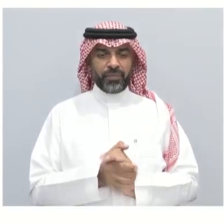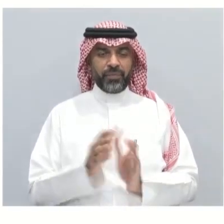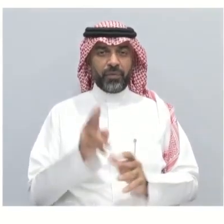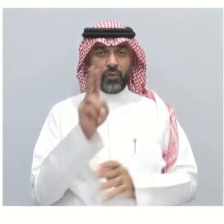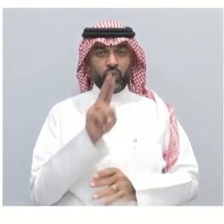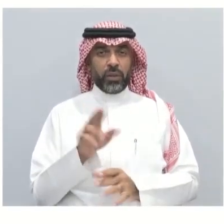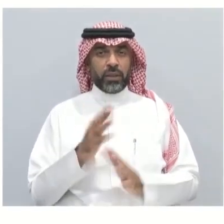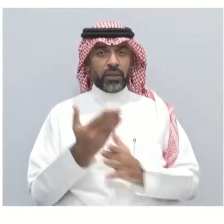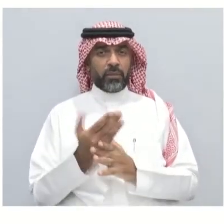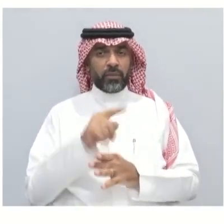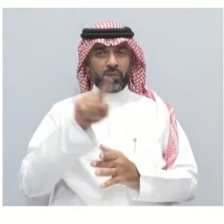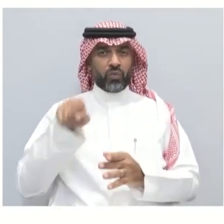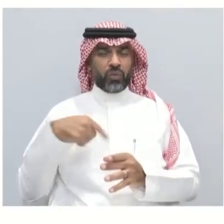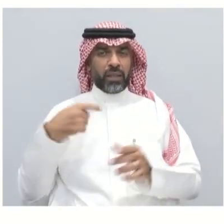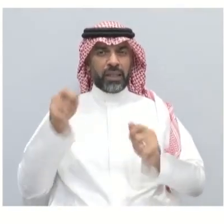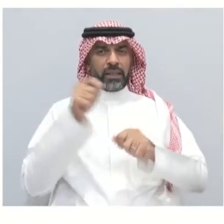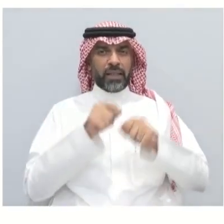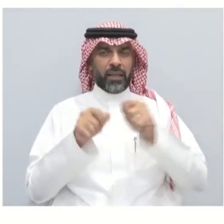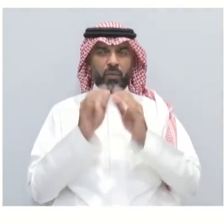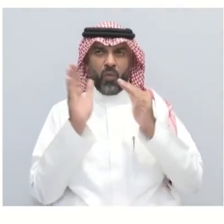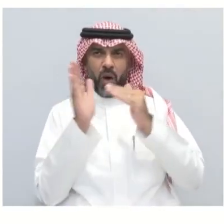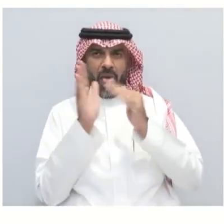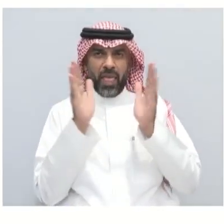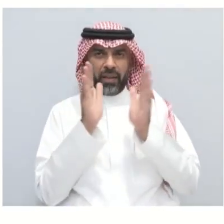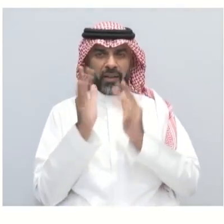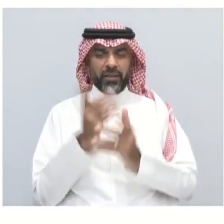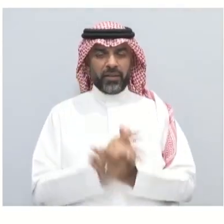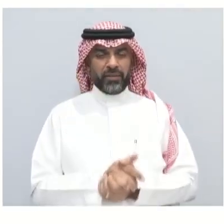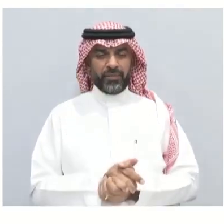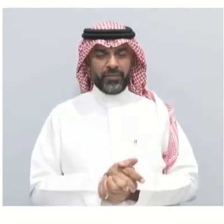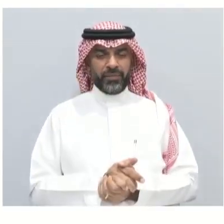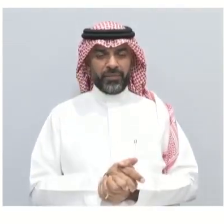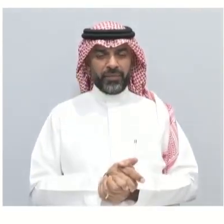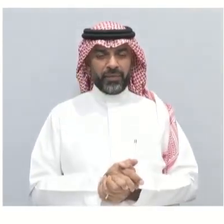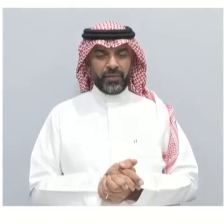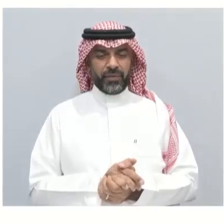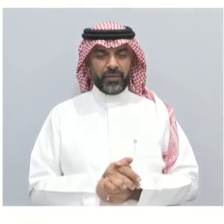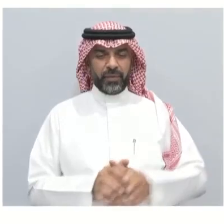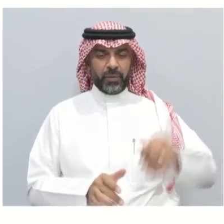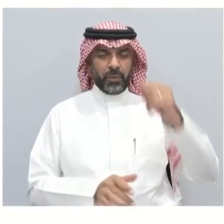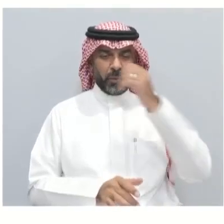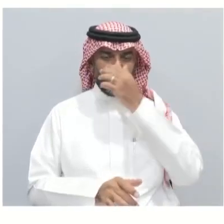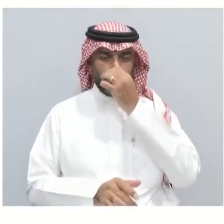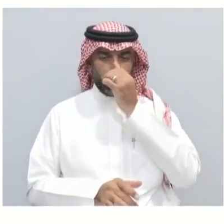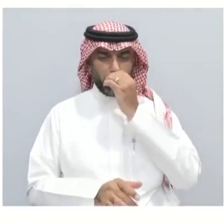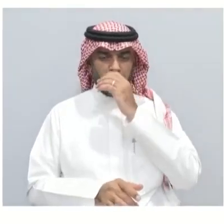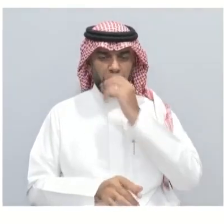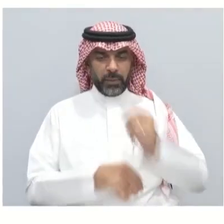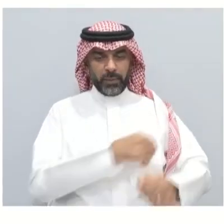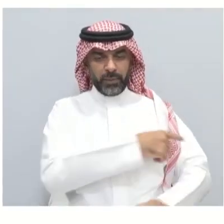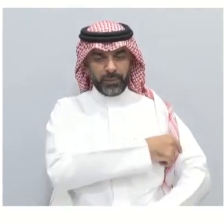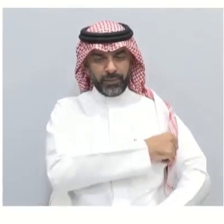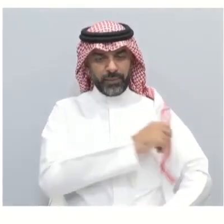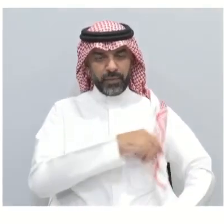محاذاه النص احسنتم احيانا نجعل المحاذاه حتى نجعل النص يبدو